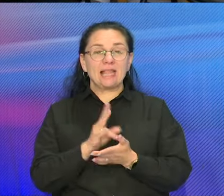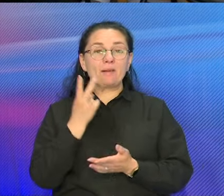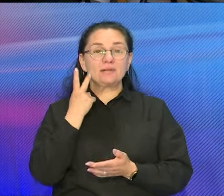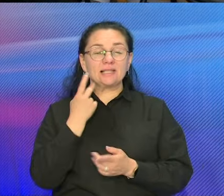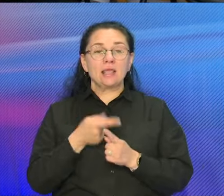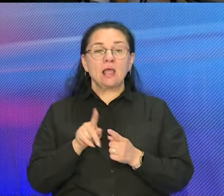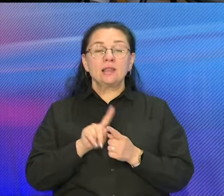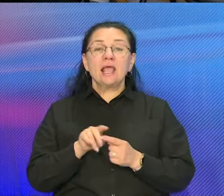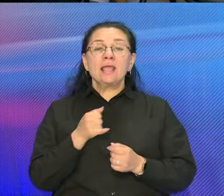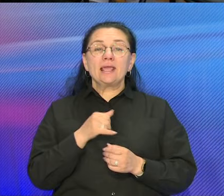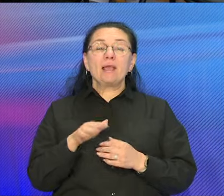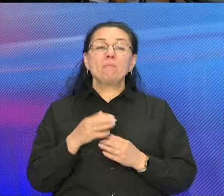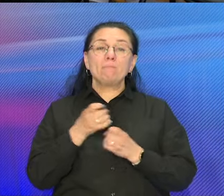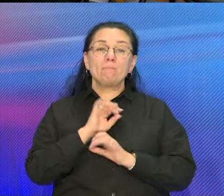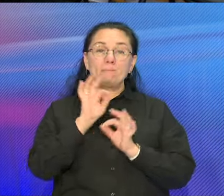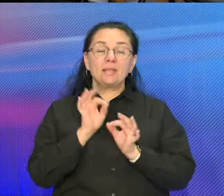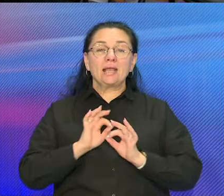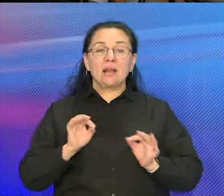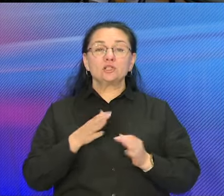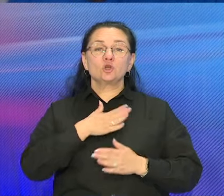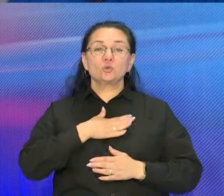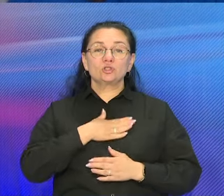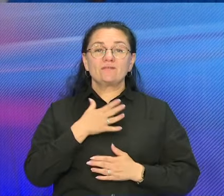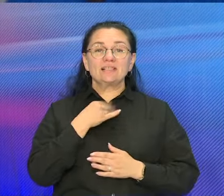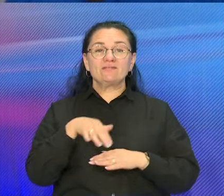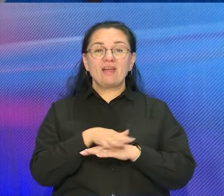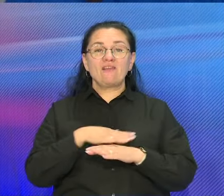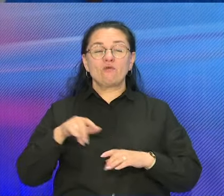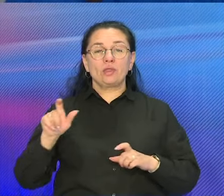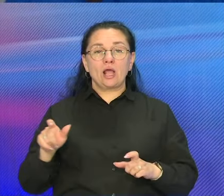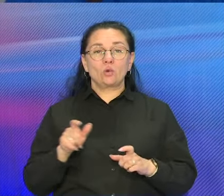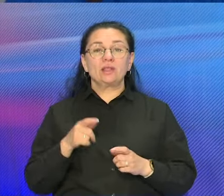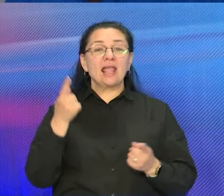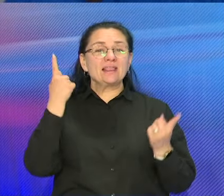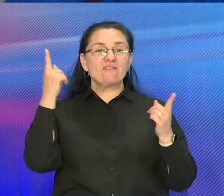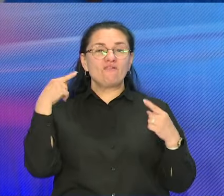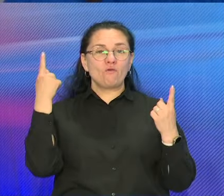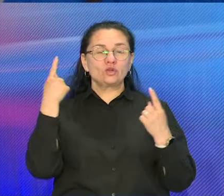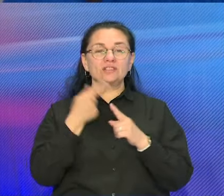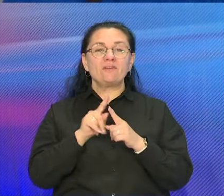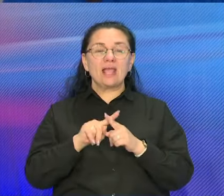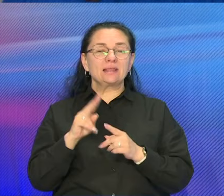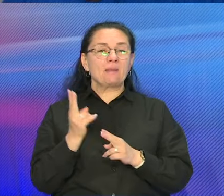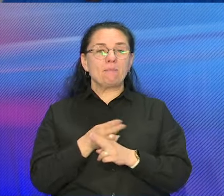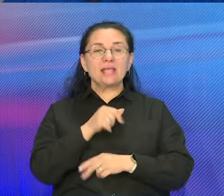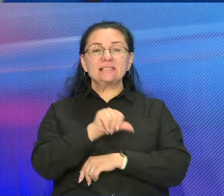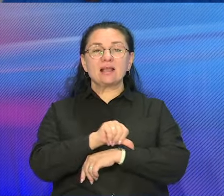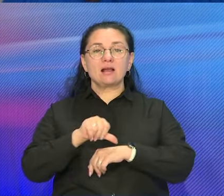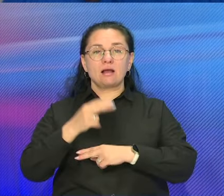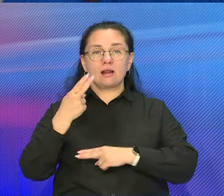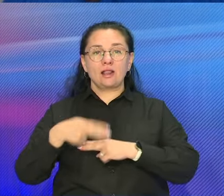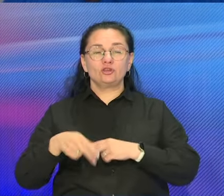ПРЫХАЖОСТЬ РОДНАГА КРАЮ І ДУШЕВНЫСТЬ СВАЙГО НАРОДА ТВОРЩЕСТВА ОНО БЕЗГРАНІЧНО ТВОРЩЕСТВА, КУЛЬТУРА, ОНА